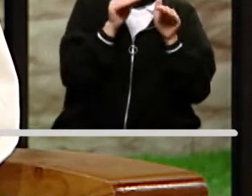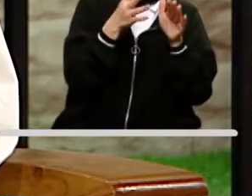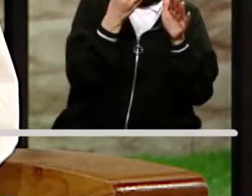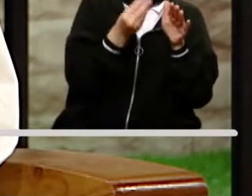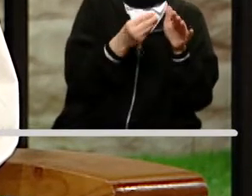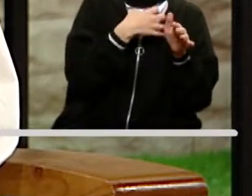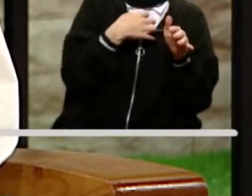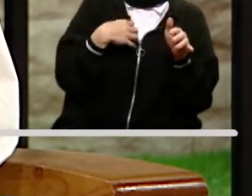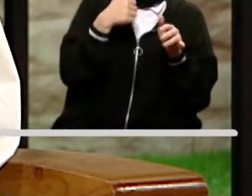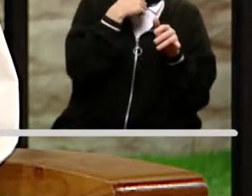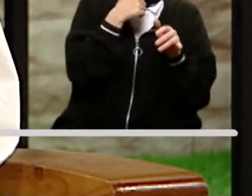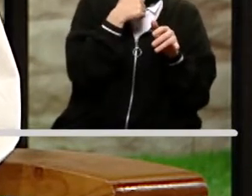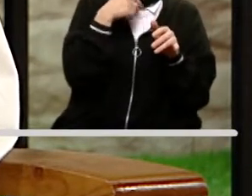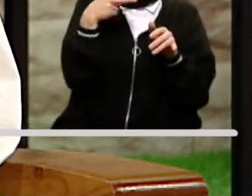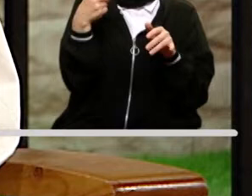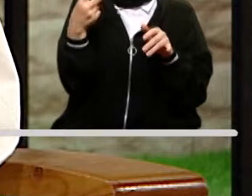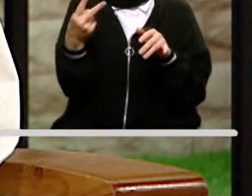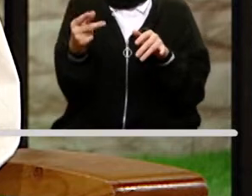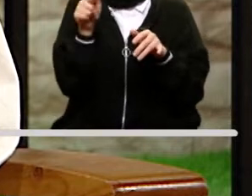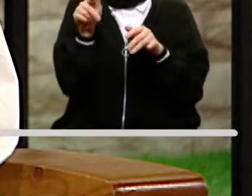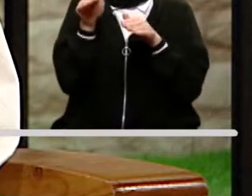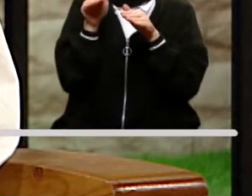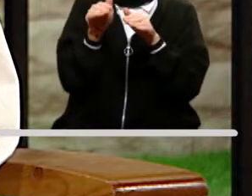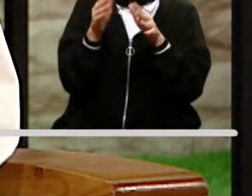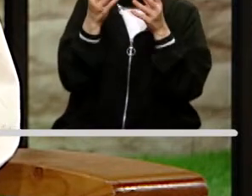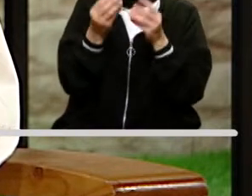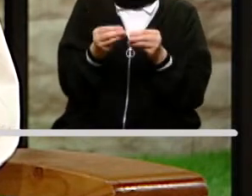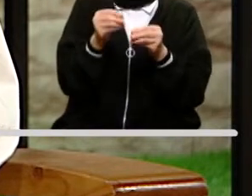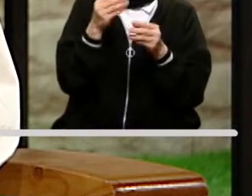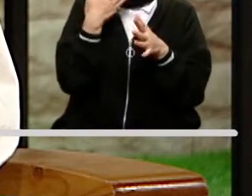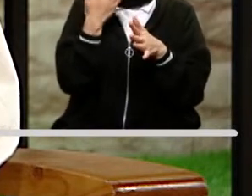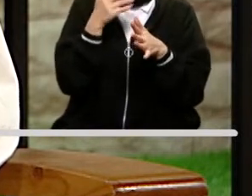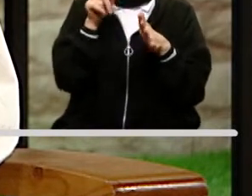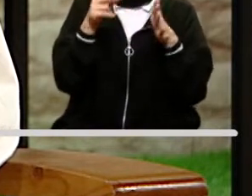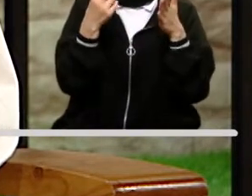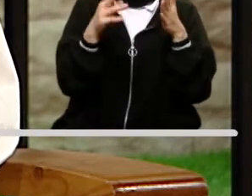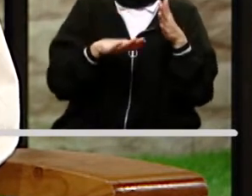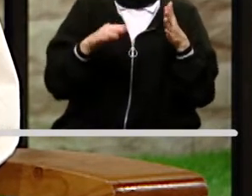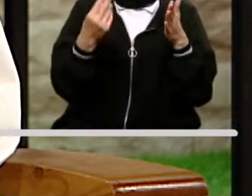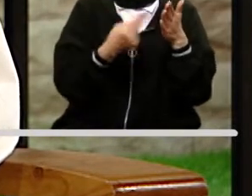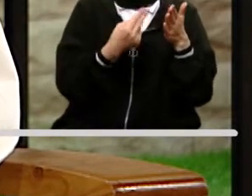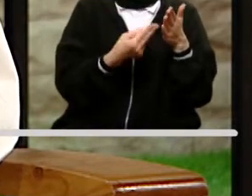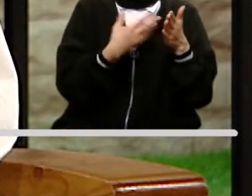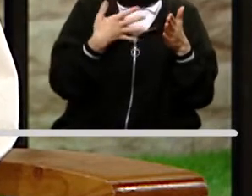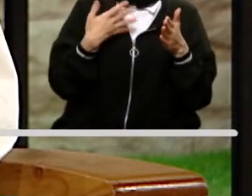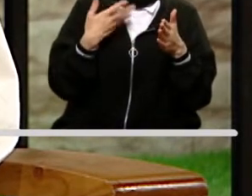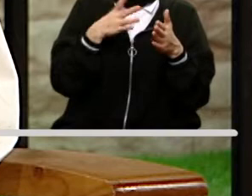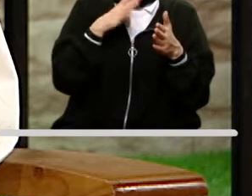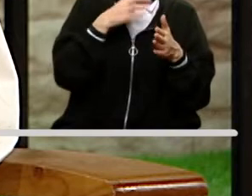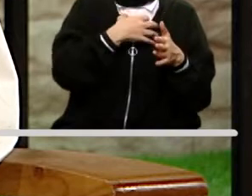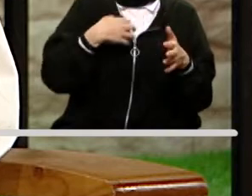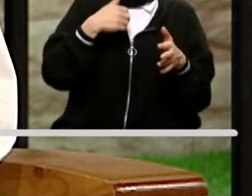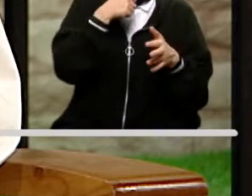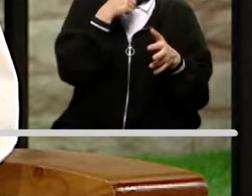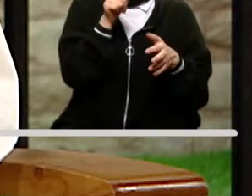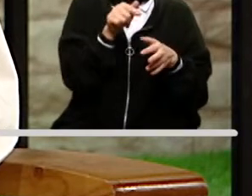o alana götürür. Eğer çocuğun resim yeteneği ilgisi varsa, anne baba ona ket vurmadıysa belki geleceğin ressamı